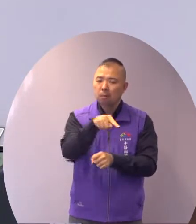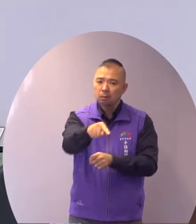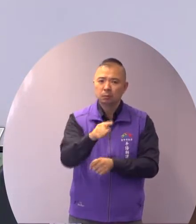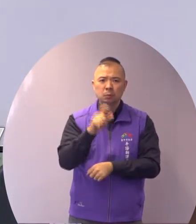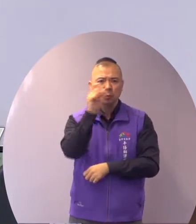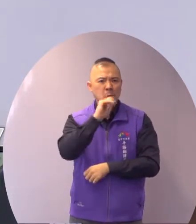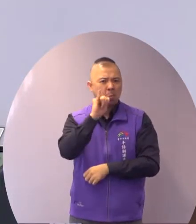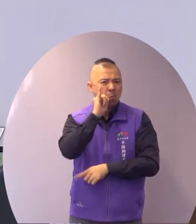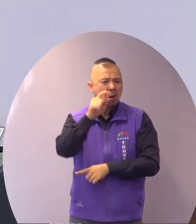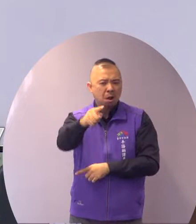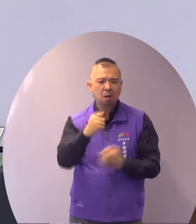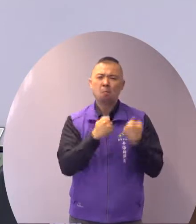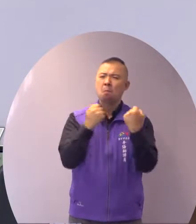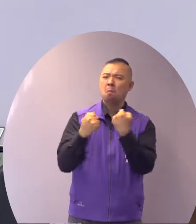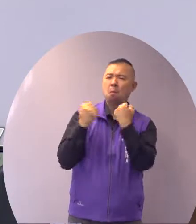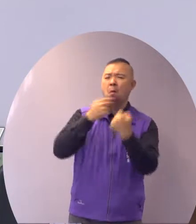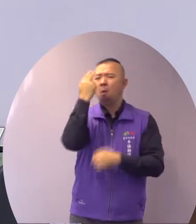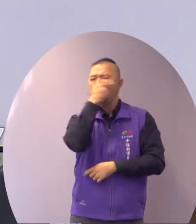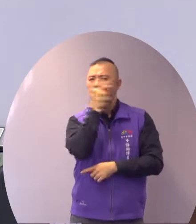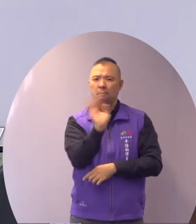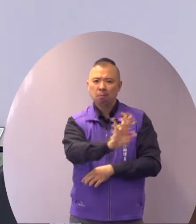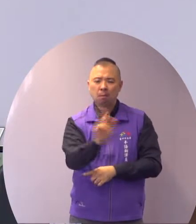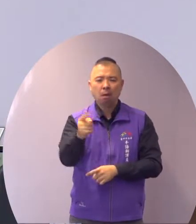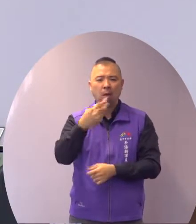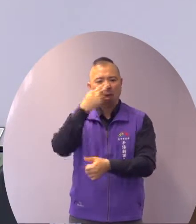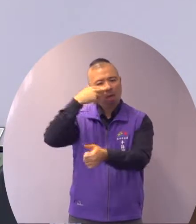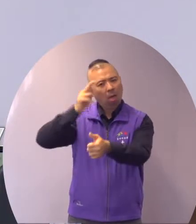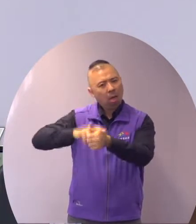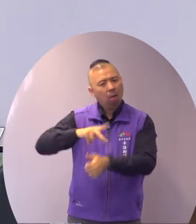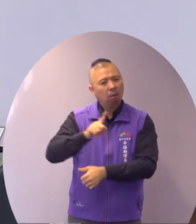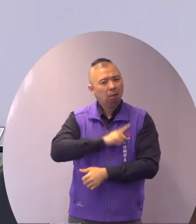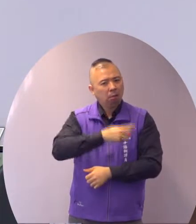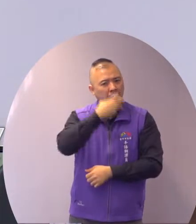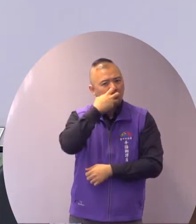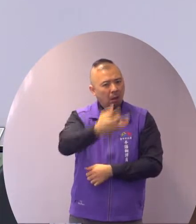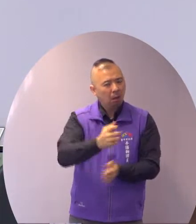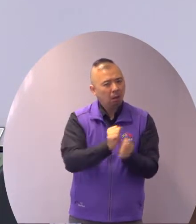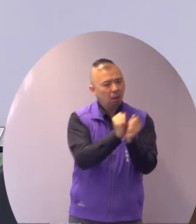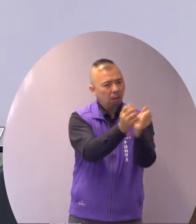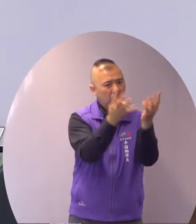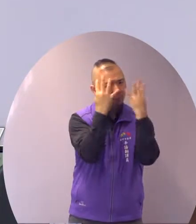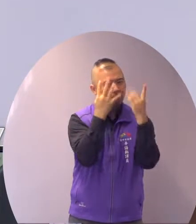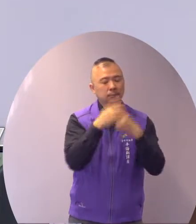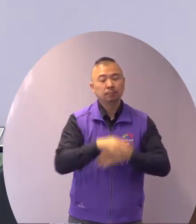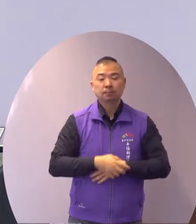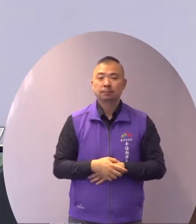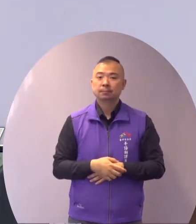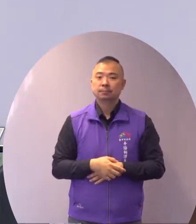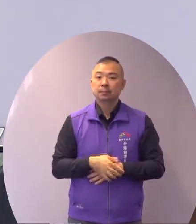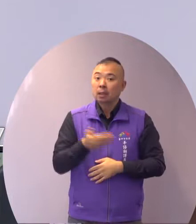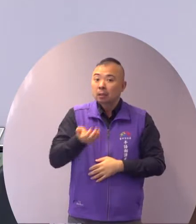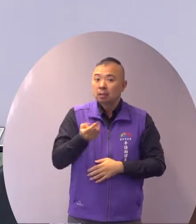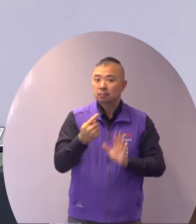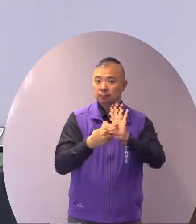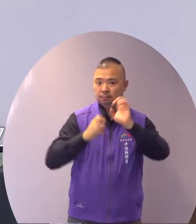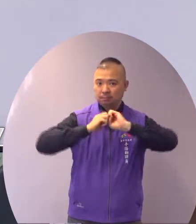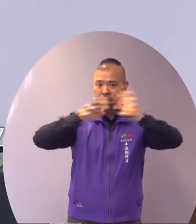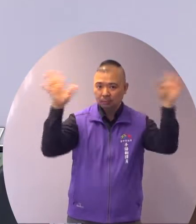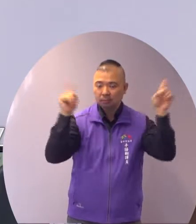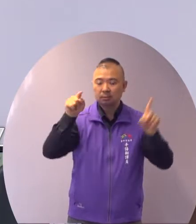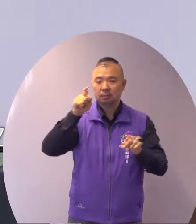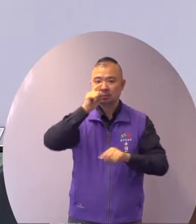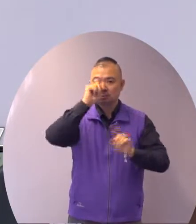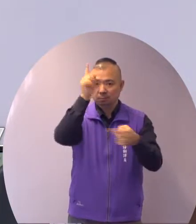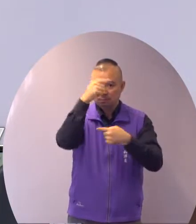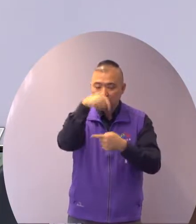人害己啊！这个跟大家报告。那以上呢？那当然， 以上是这个过年期间我们几个重要，